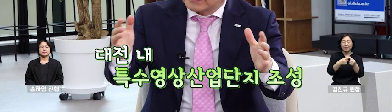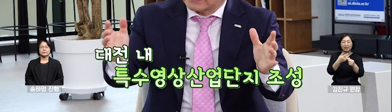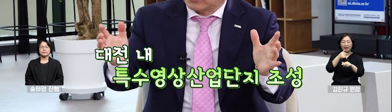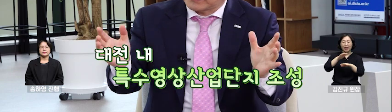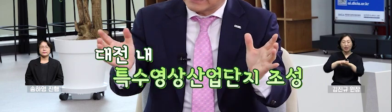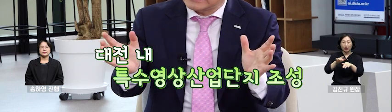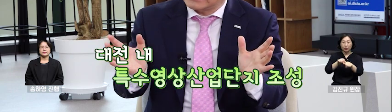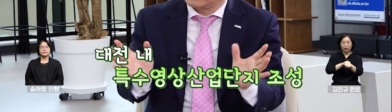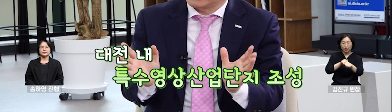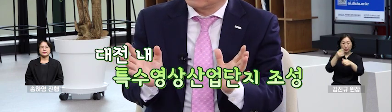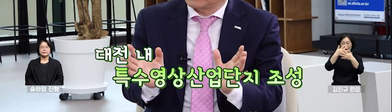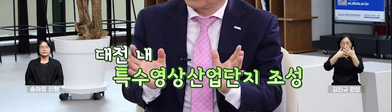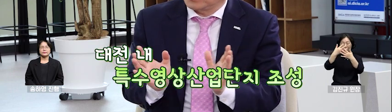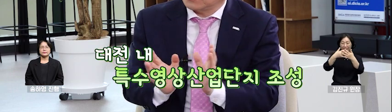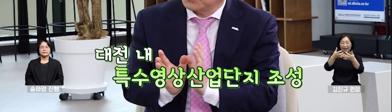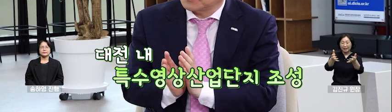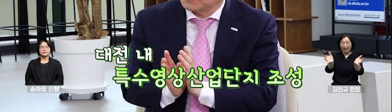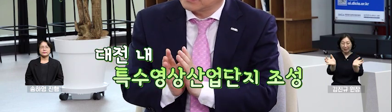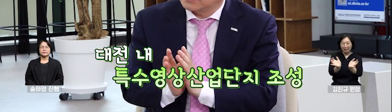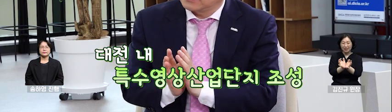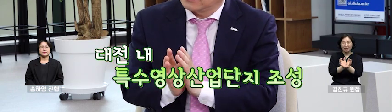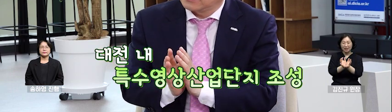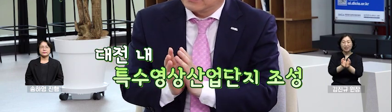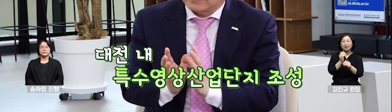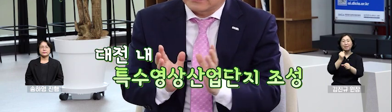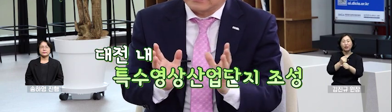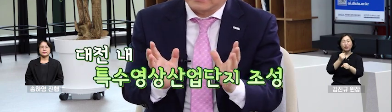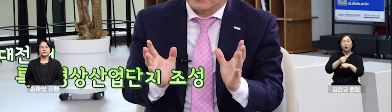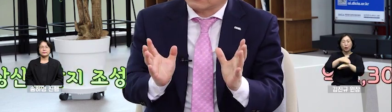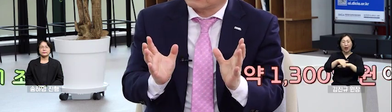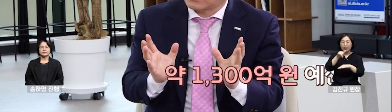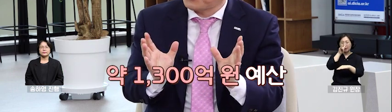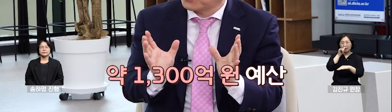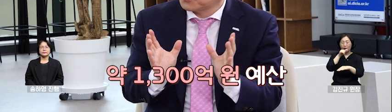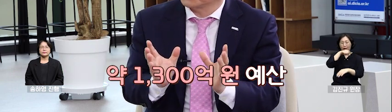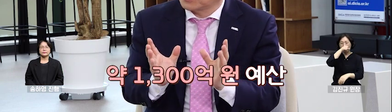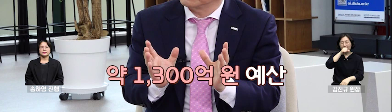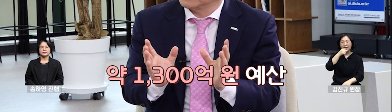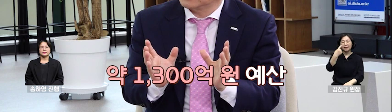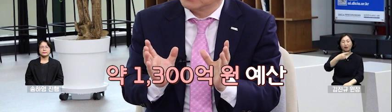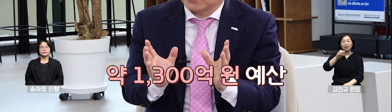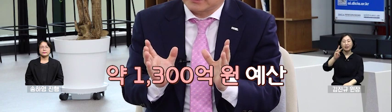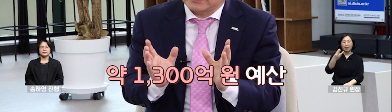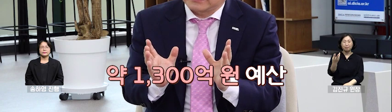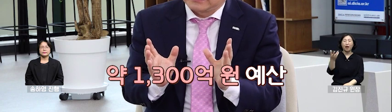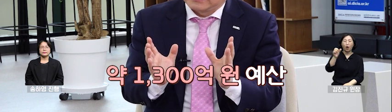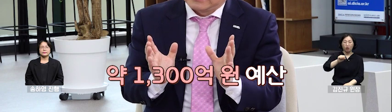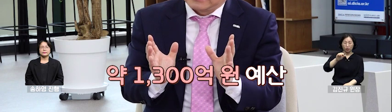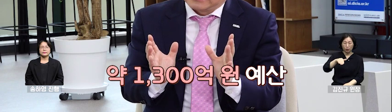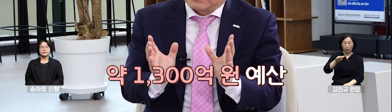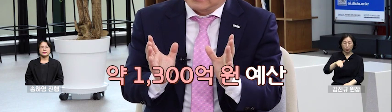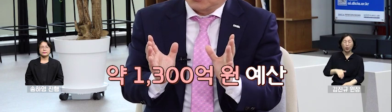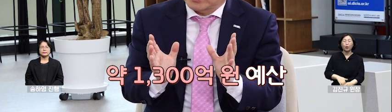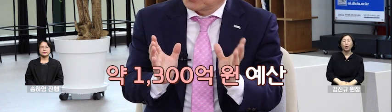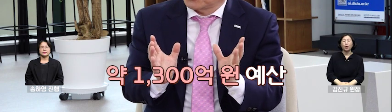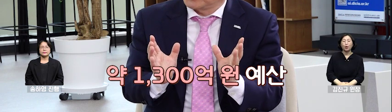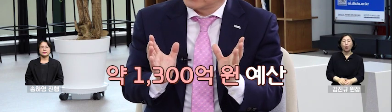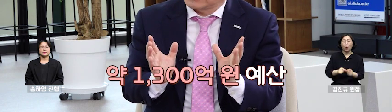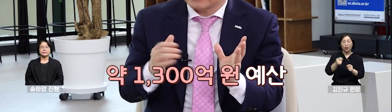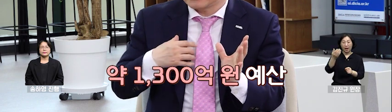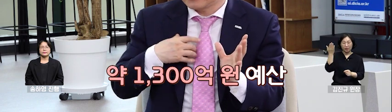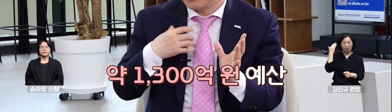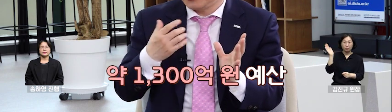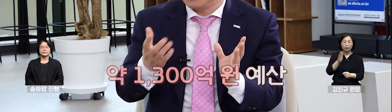특수 영상 산업 단지를 만들 준비를 하고 있어요 예 예산이 1천 300억 정도 되구요 저희가 어우 오래전부터